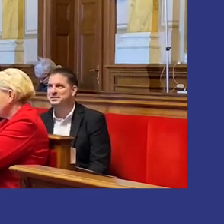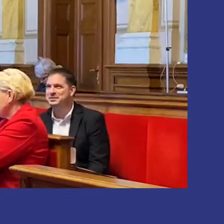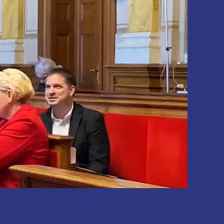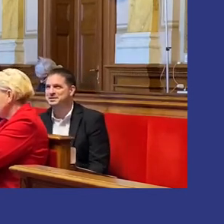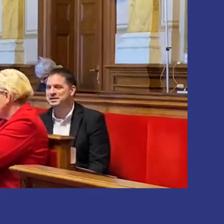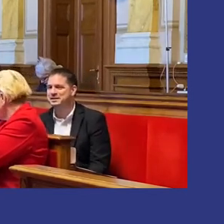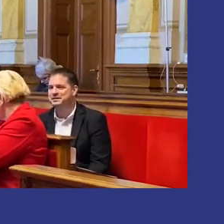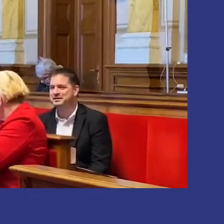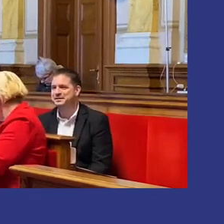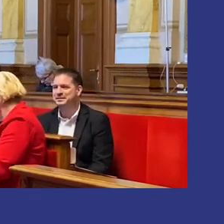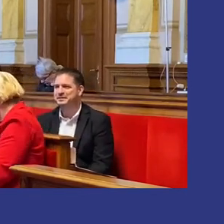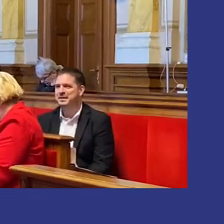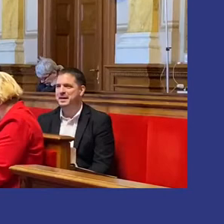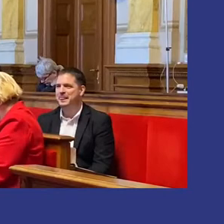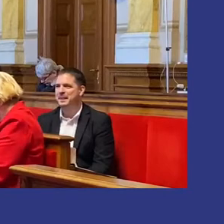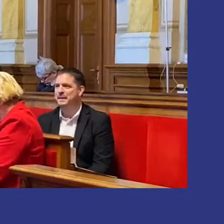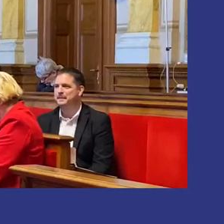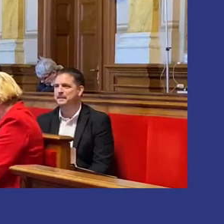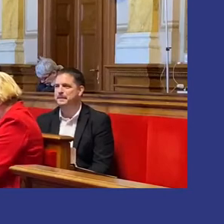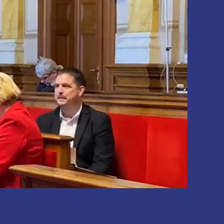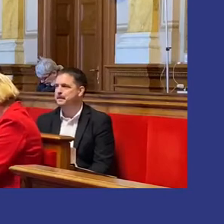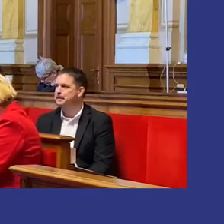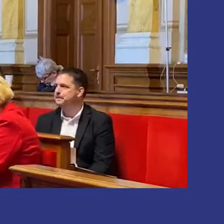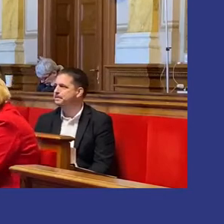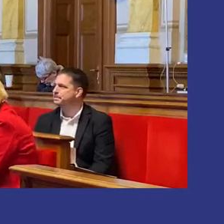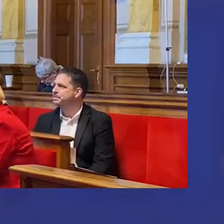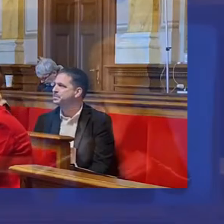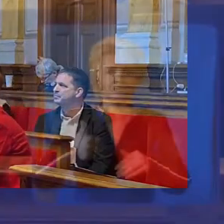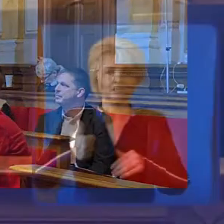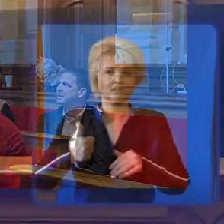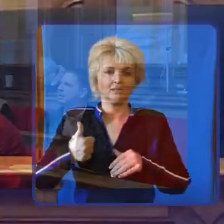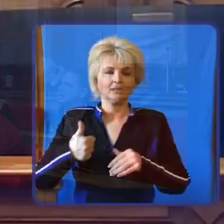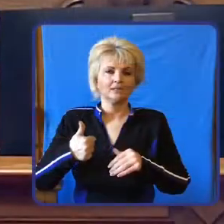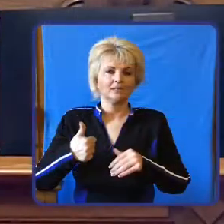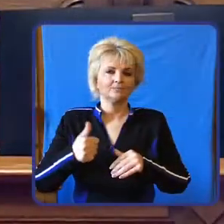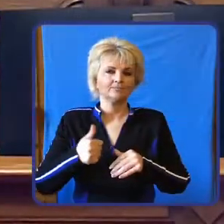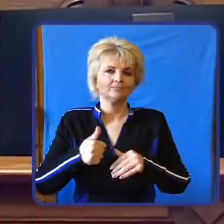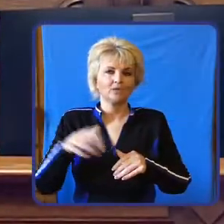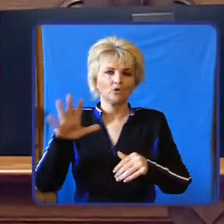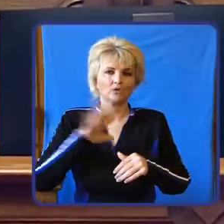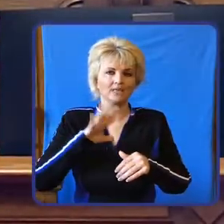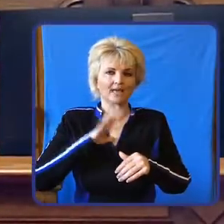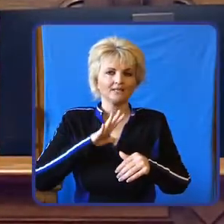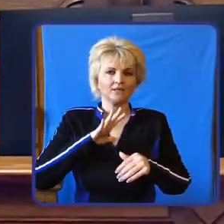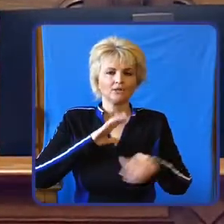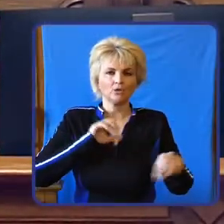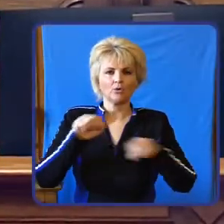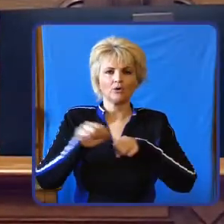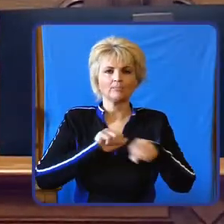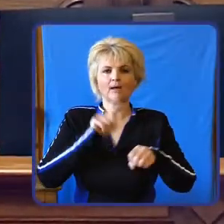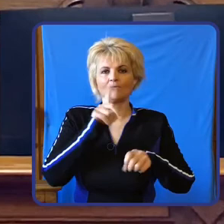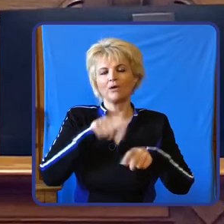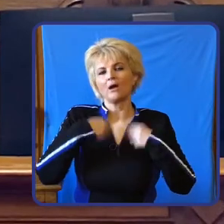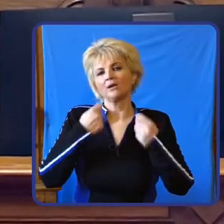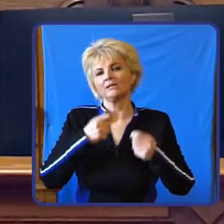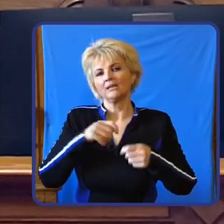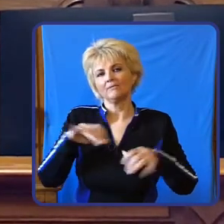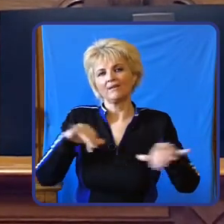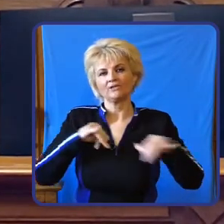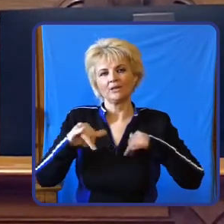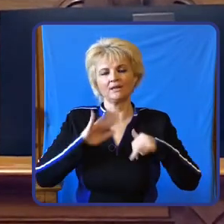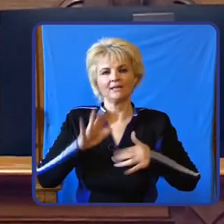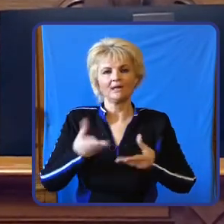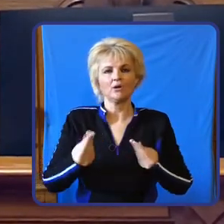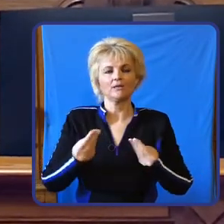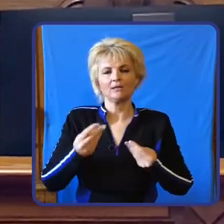ez a költségvetés egyensúlyban van. Az egyetlen, itt mások által már megnevezett kockázat az, hogy a kormány fog-e adni Vásárhelynek annyi pénzt,